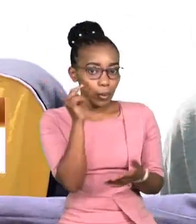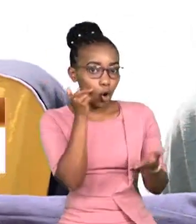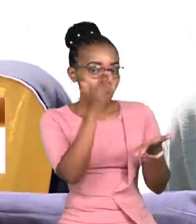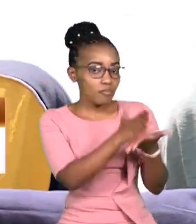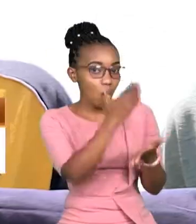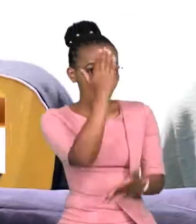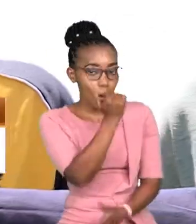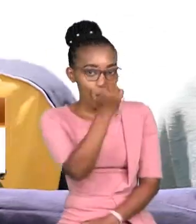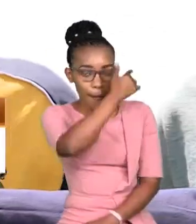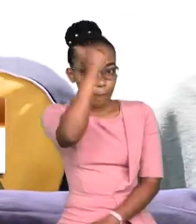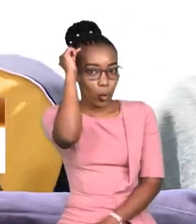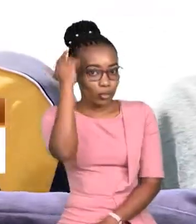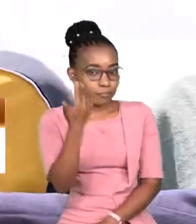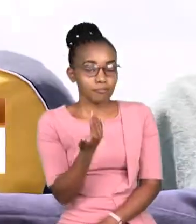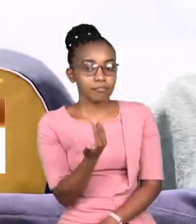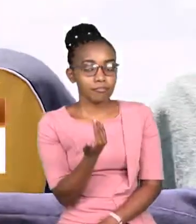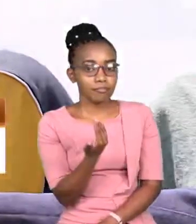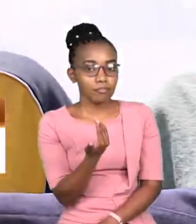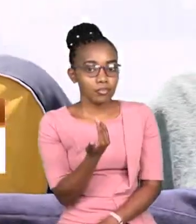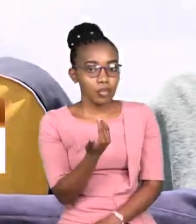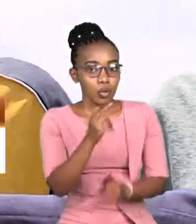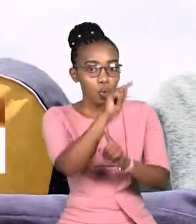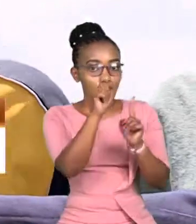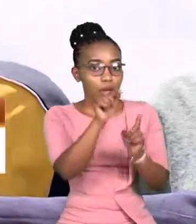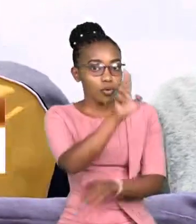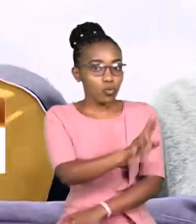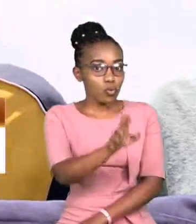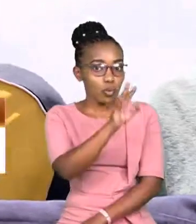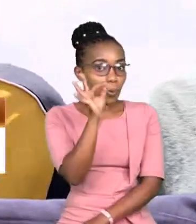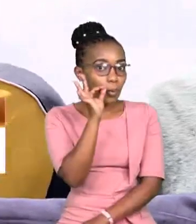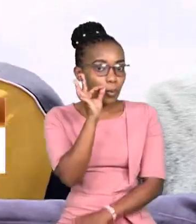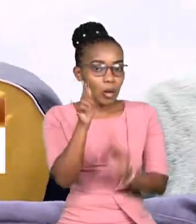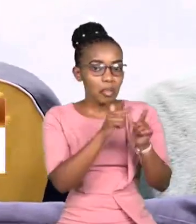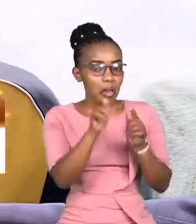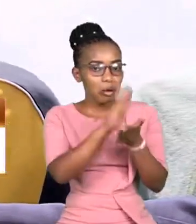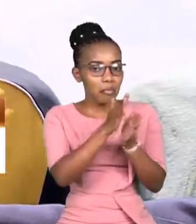sababu as in ukitumia unakuwa somehow wise,